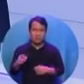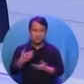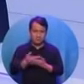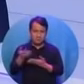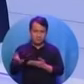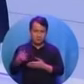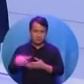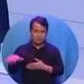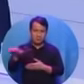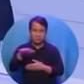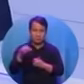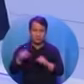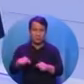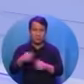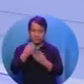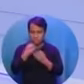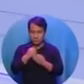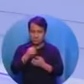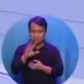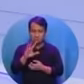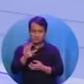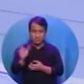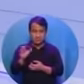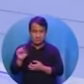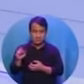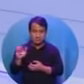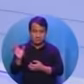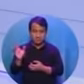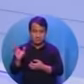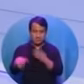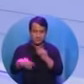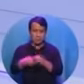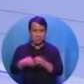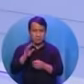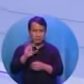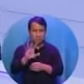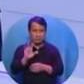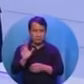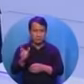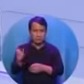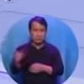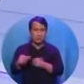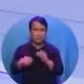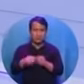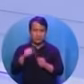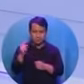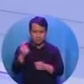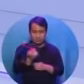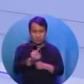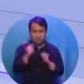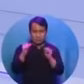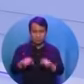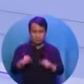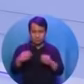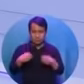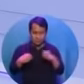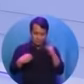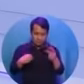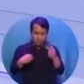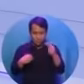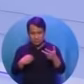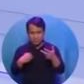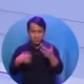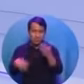sa lahat ng drugstore nationwide. Mura lang, 550. Abot kaya sa bulsa, 550. Per capsule, pwede kang dumalawa, pwede kang